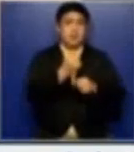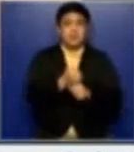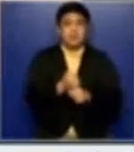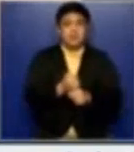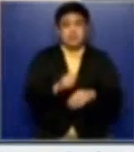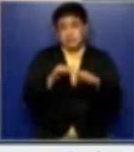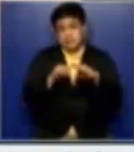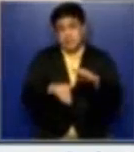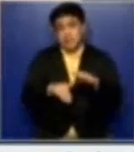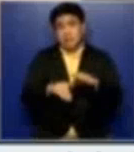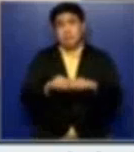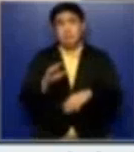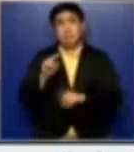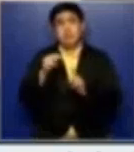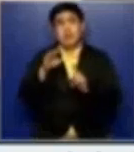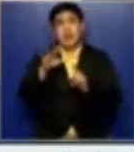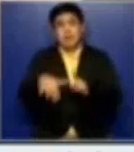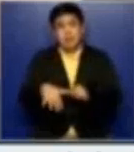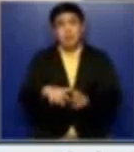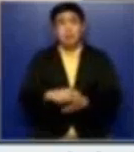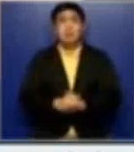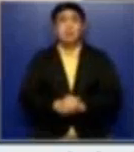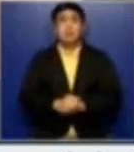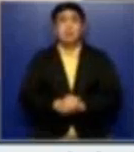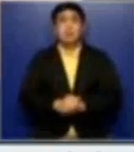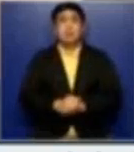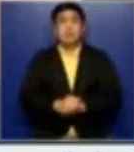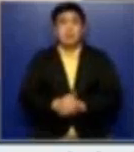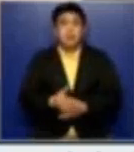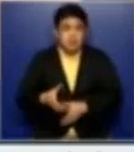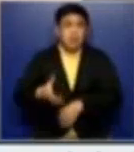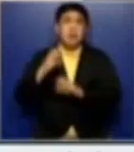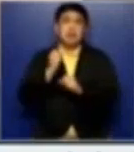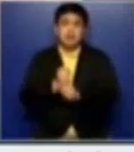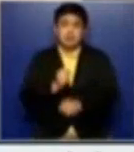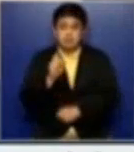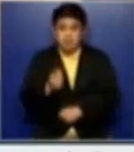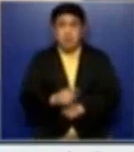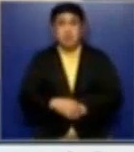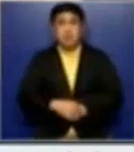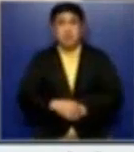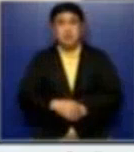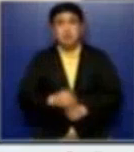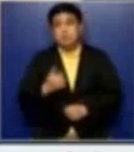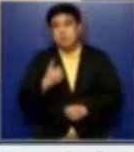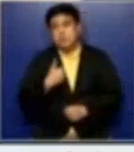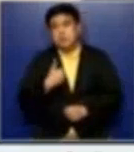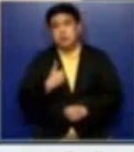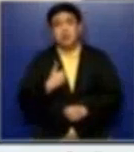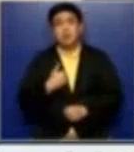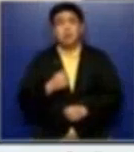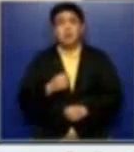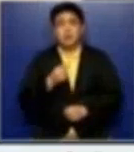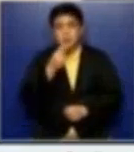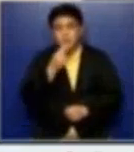มาณ 15,000 ประมาณนี้แล้วก็รีไซคลิ่งแล้วไอ้รีไซคลิ่งยังมีอีกเยอะผมฝาก